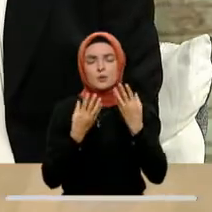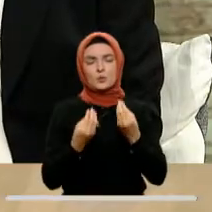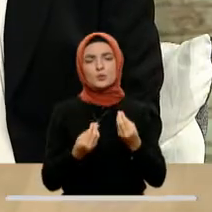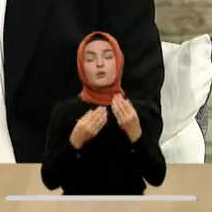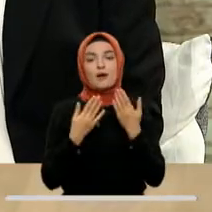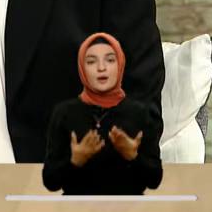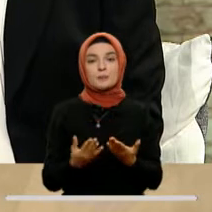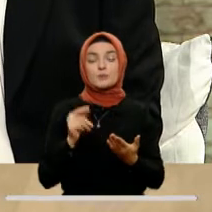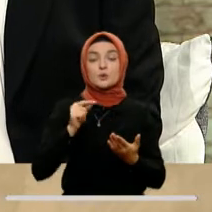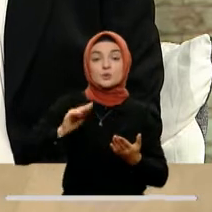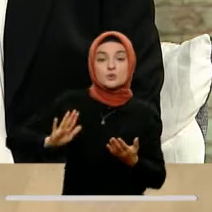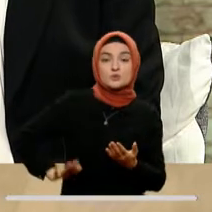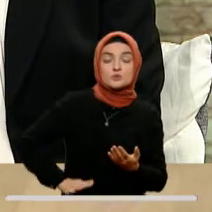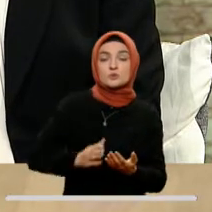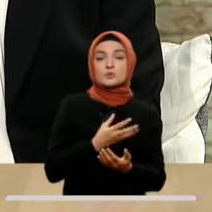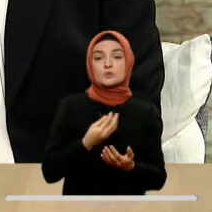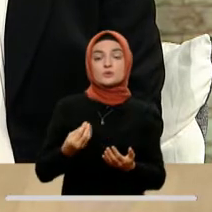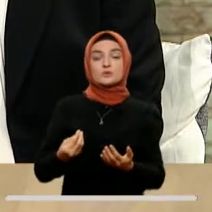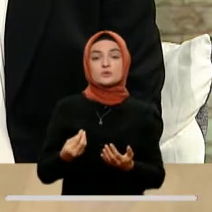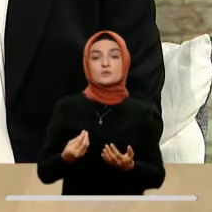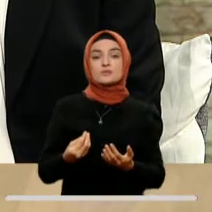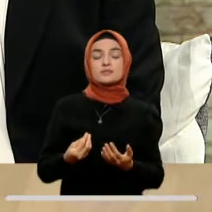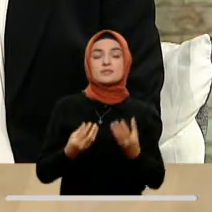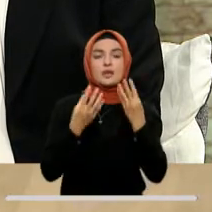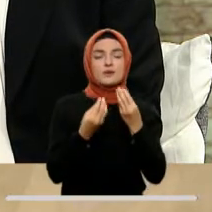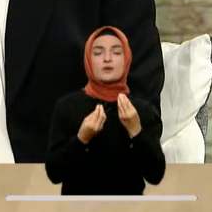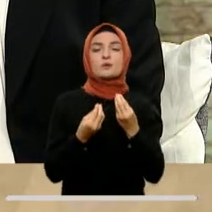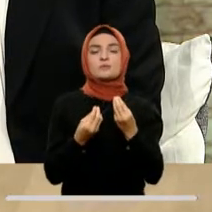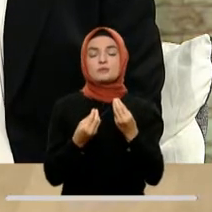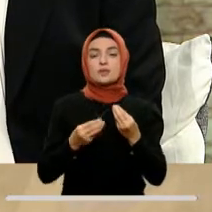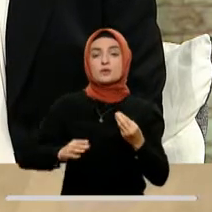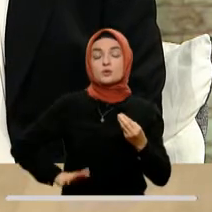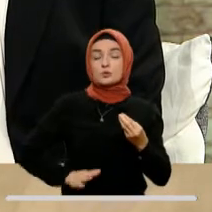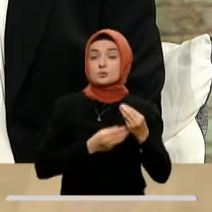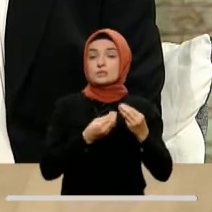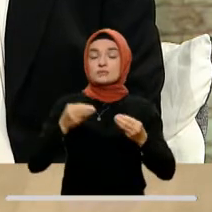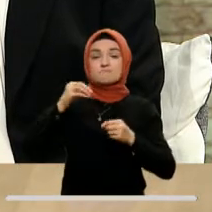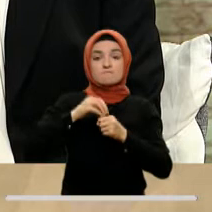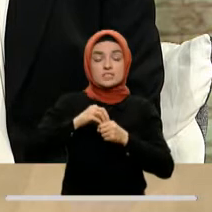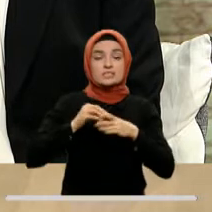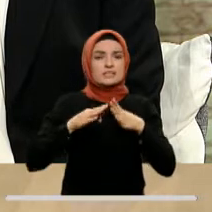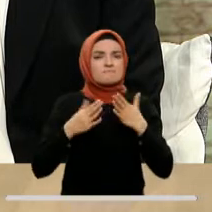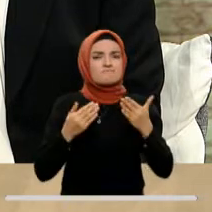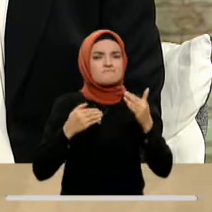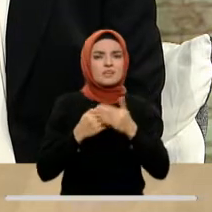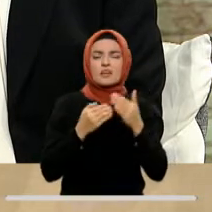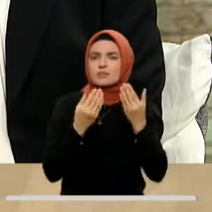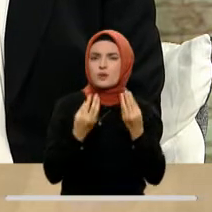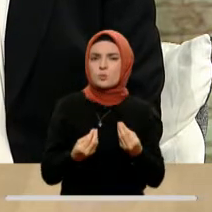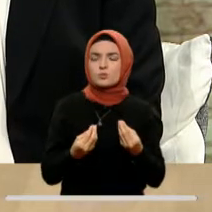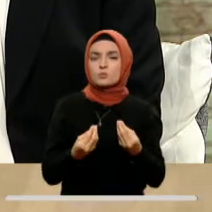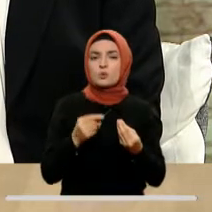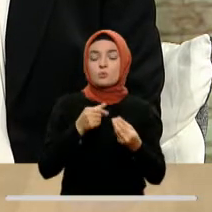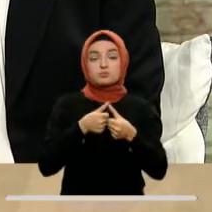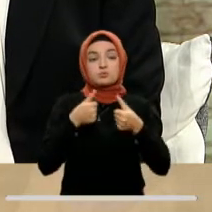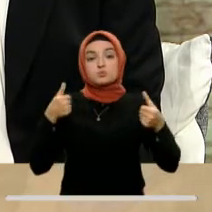ama çocuklar söz konusu olduğunda çocuklarımız için ne kadar mümkün onları tamamen